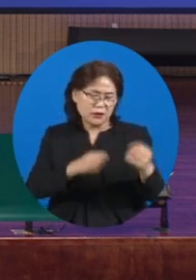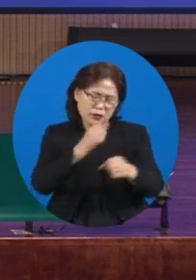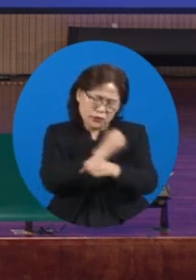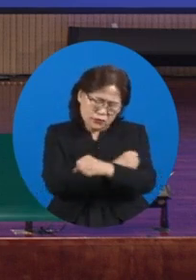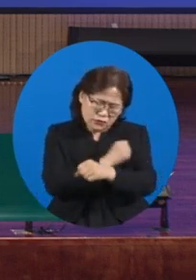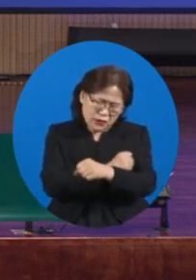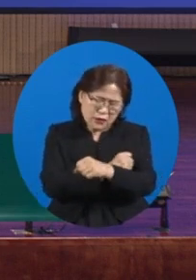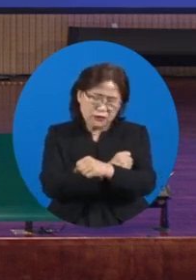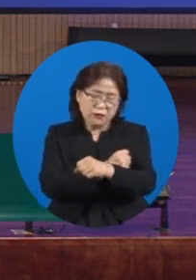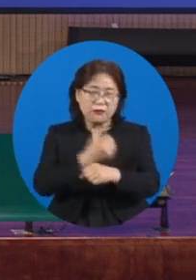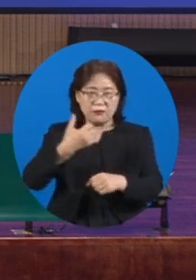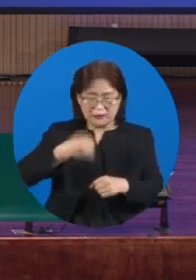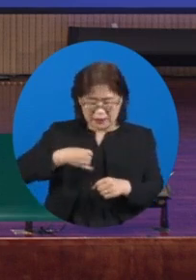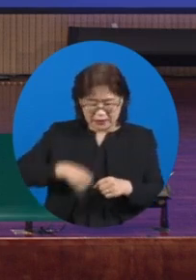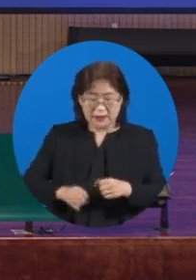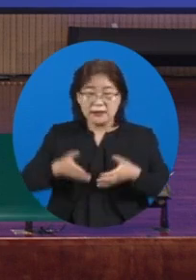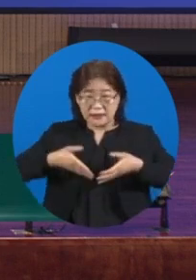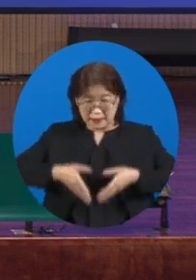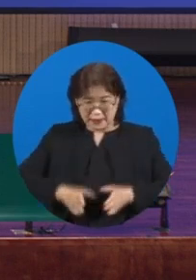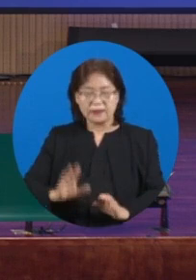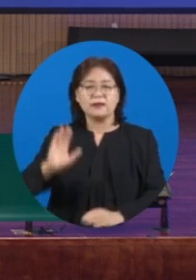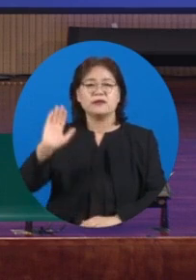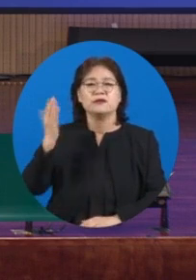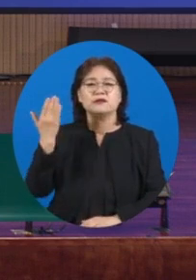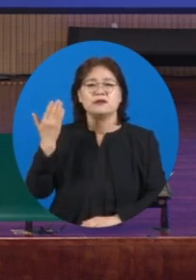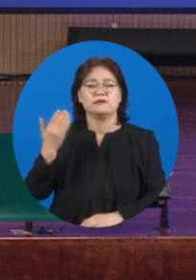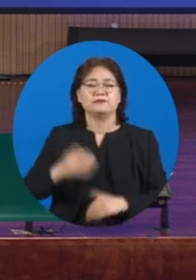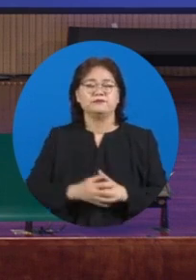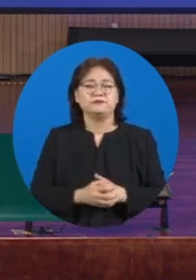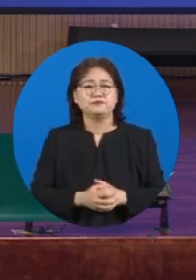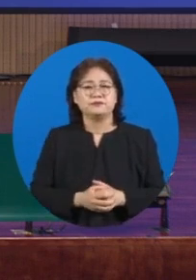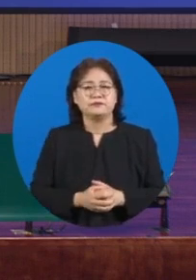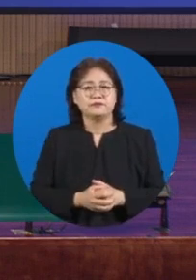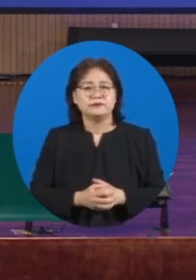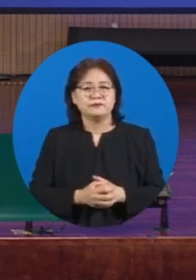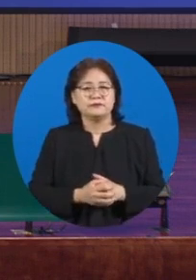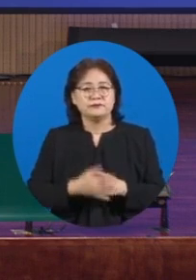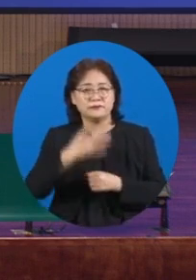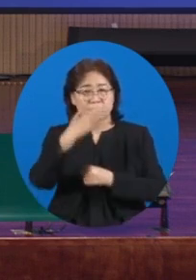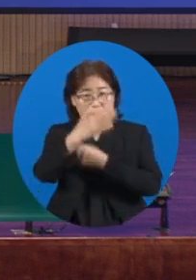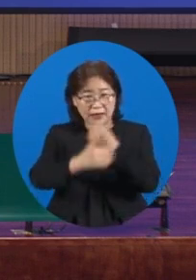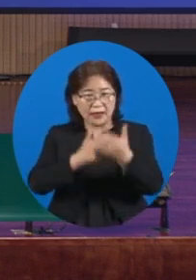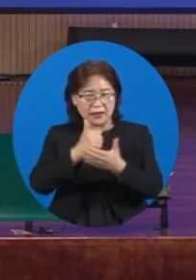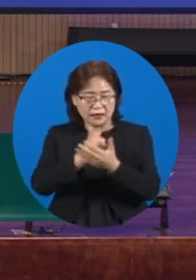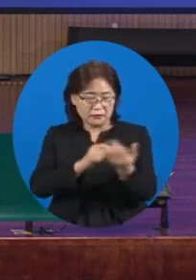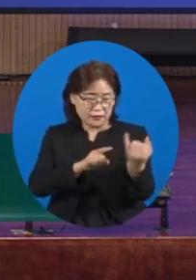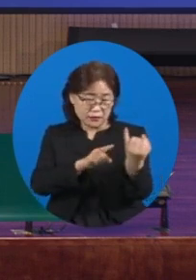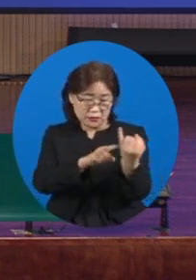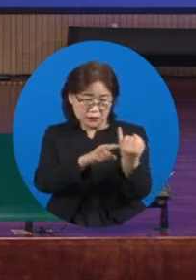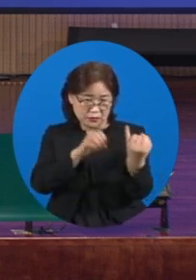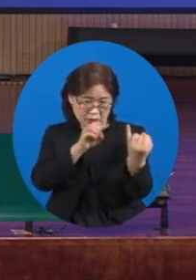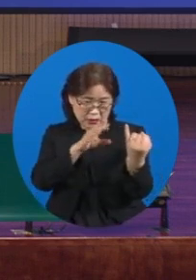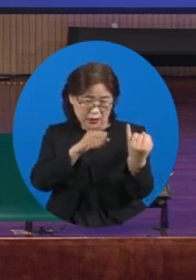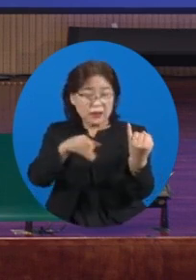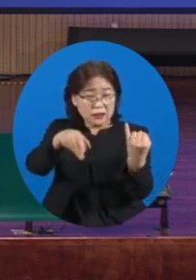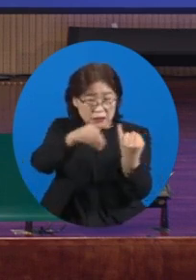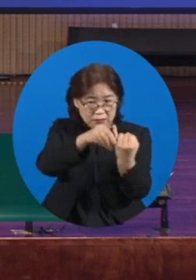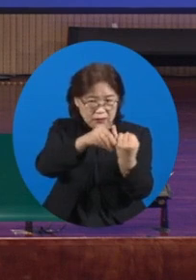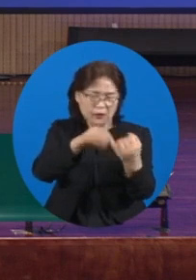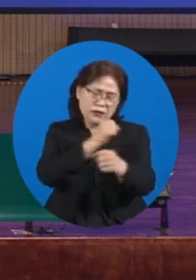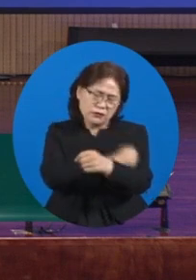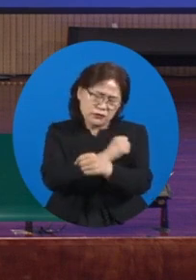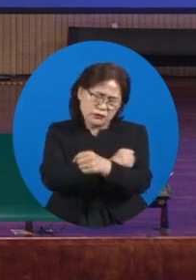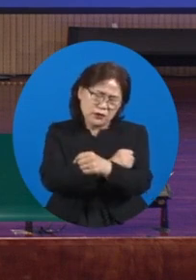자식을 낳을 것이며 하나님은 여자에게 임신 하는 고통과 수고하여